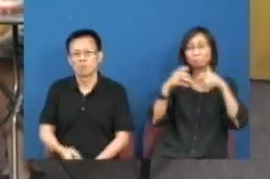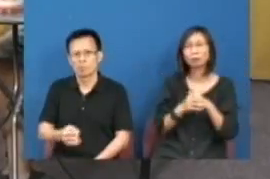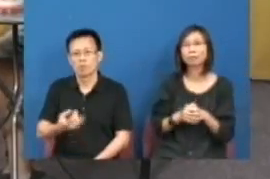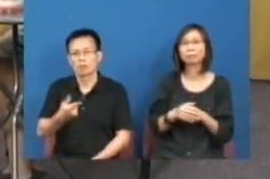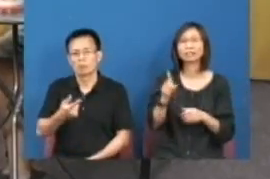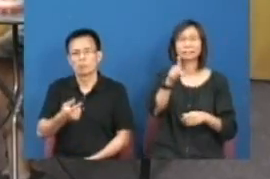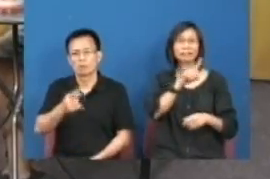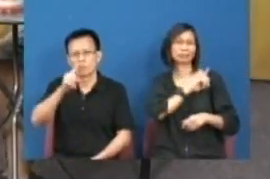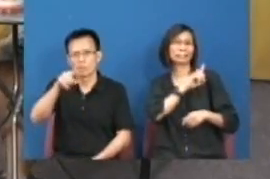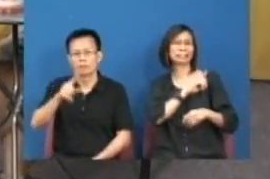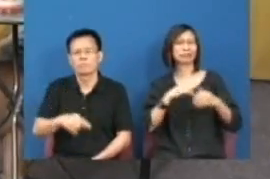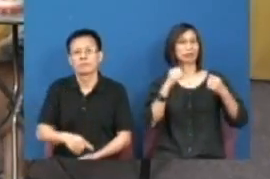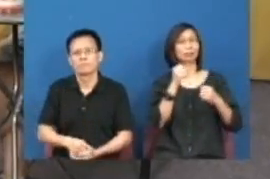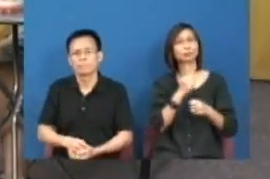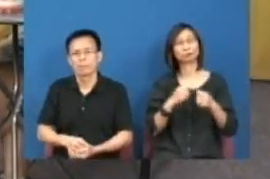即係